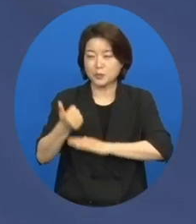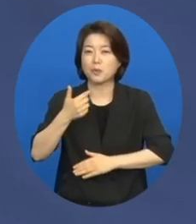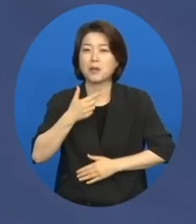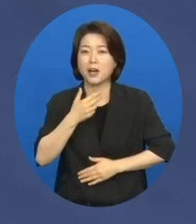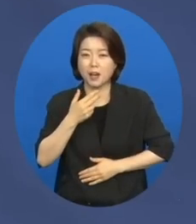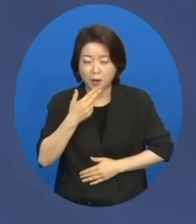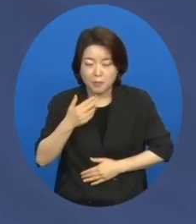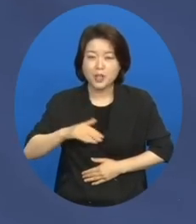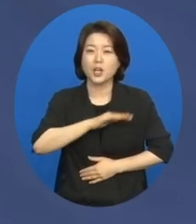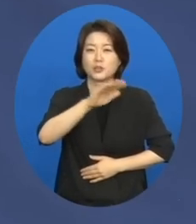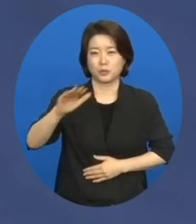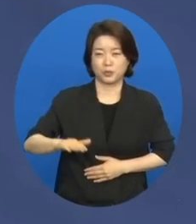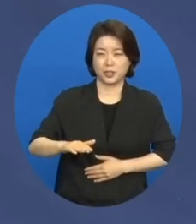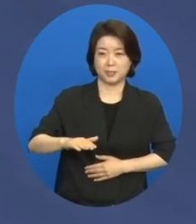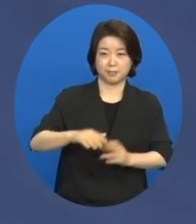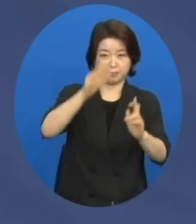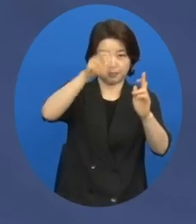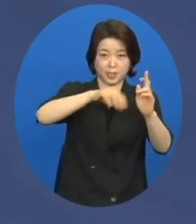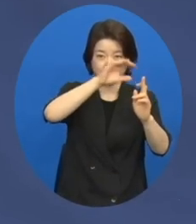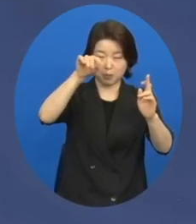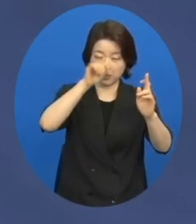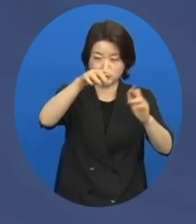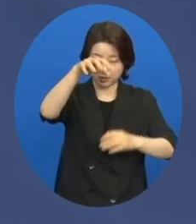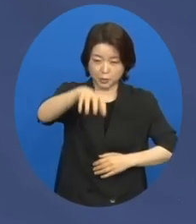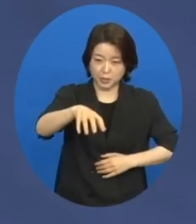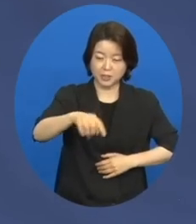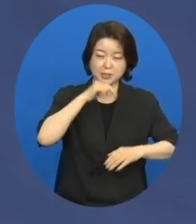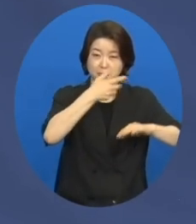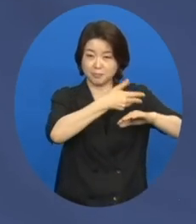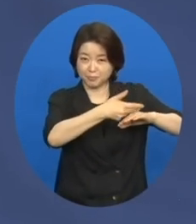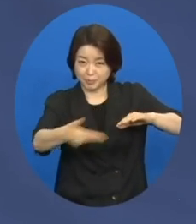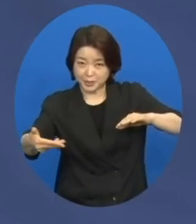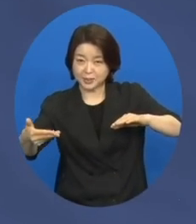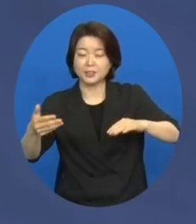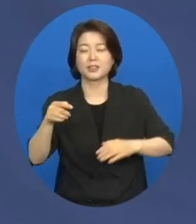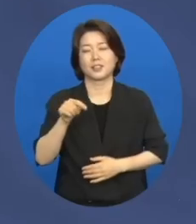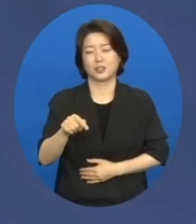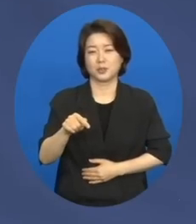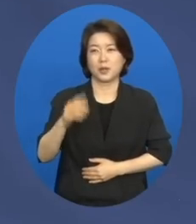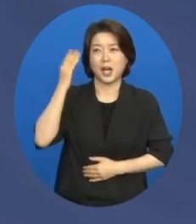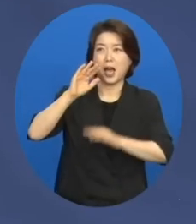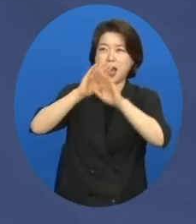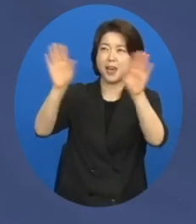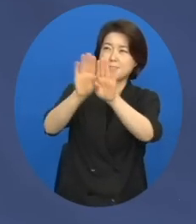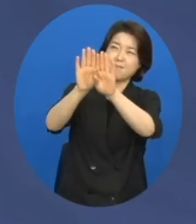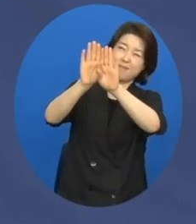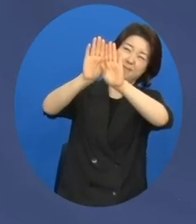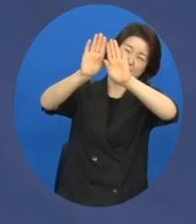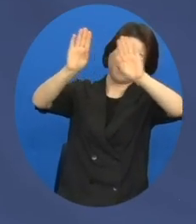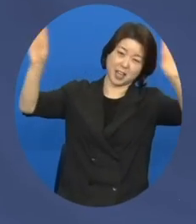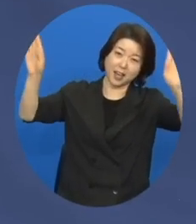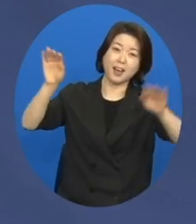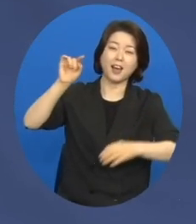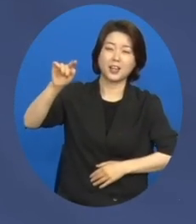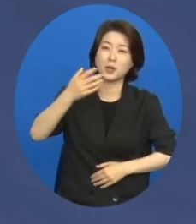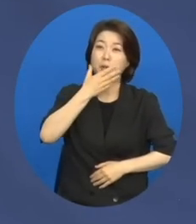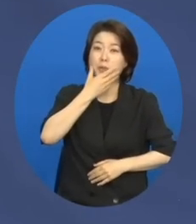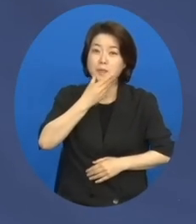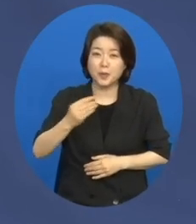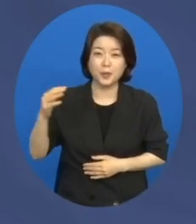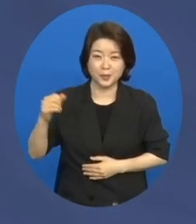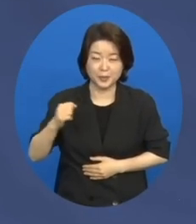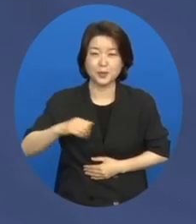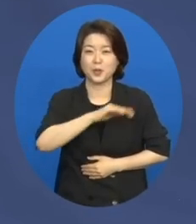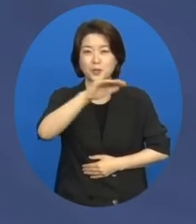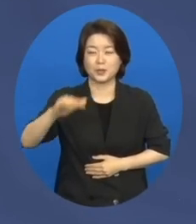십자가의 언덕에서 피 쏟으시고, 그리고 하늘문 활짝 열리는 복으로,